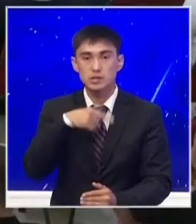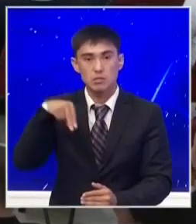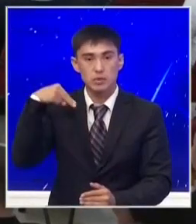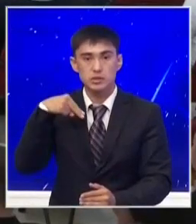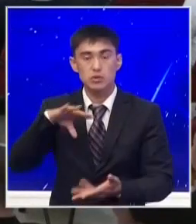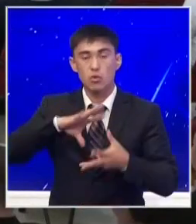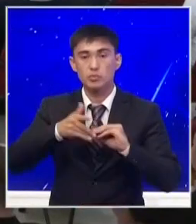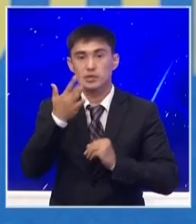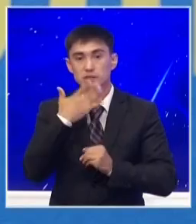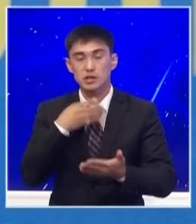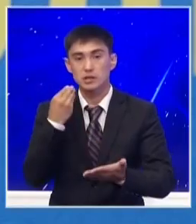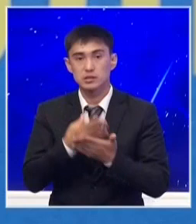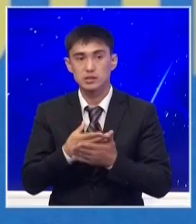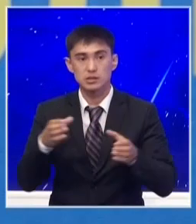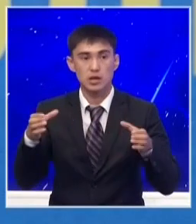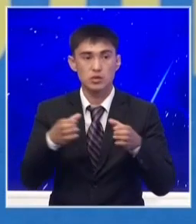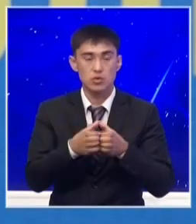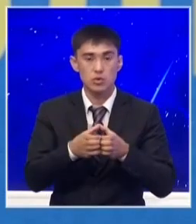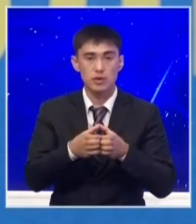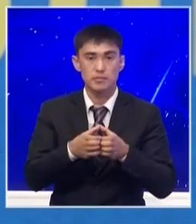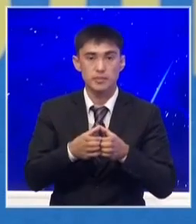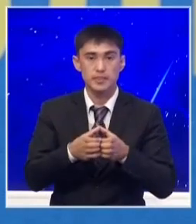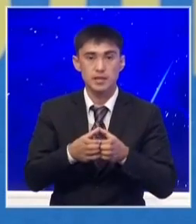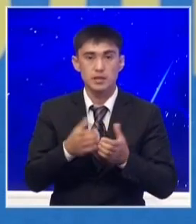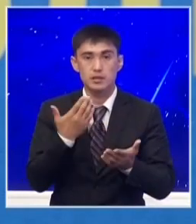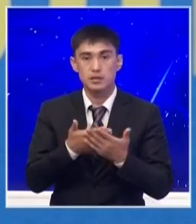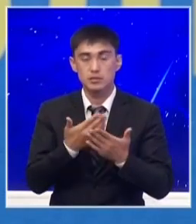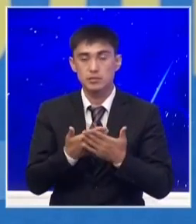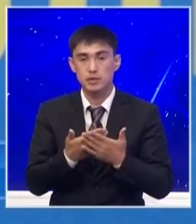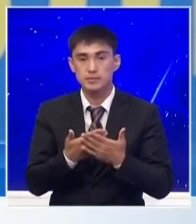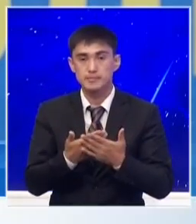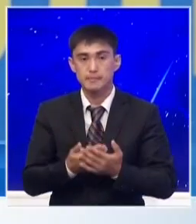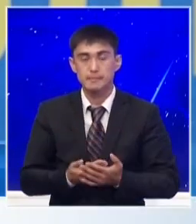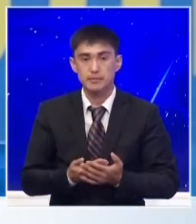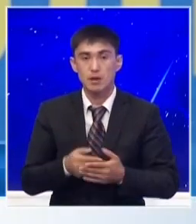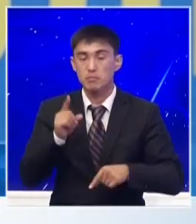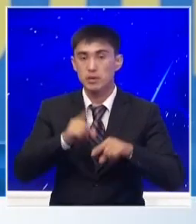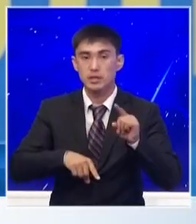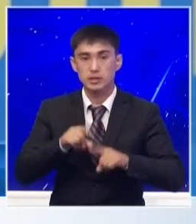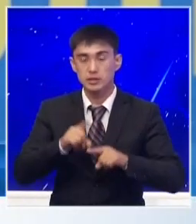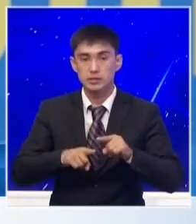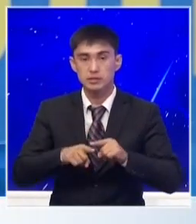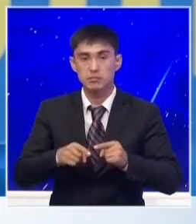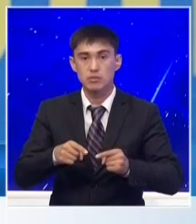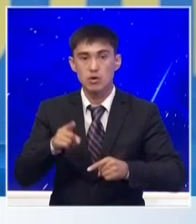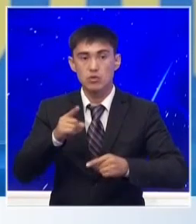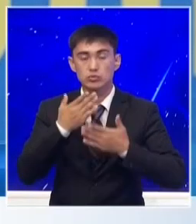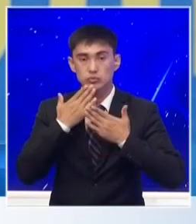общенациональные ценности, категории, как, например, патриотизм, отандасюю,